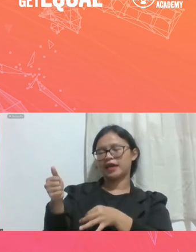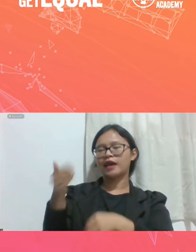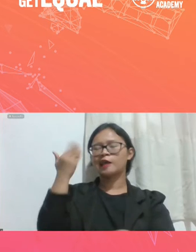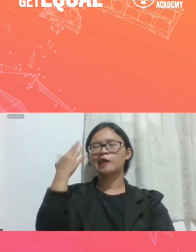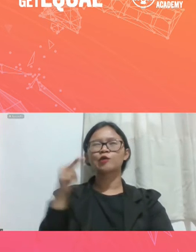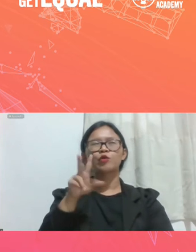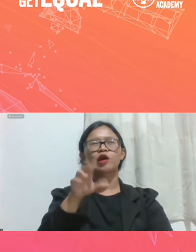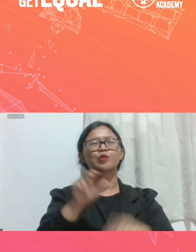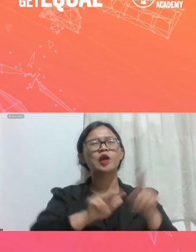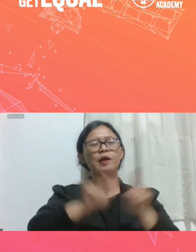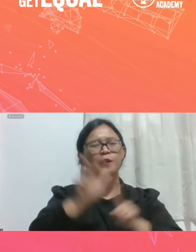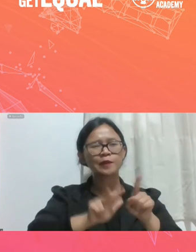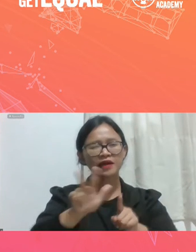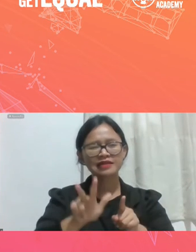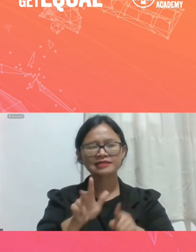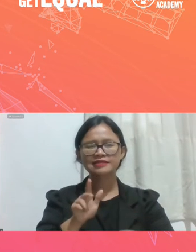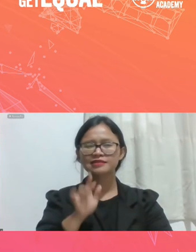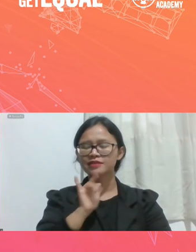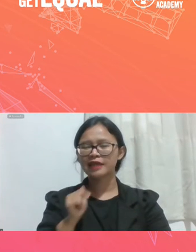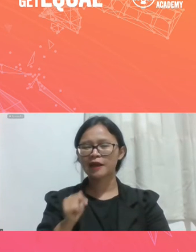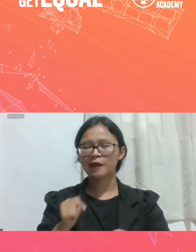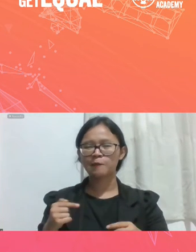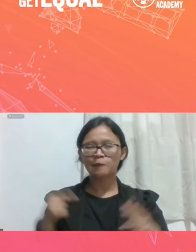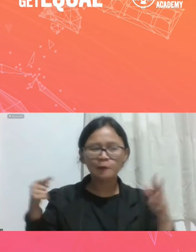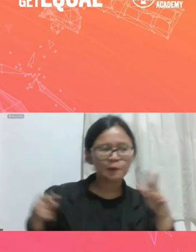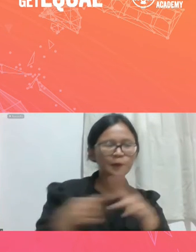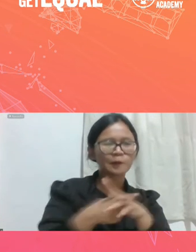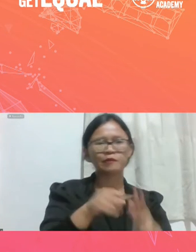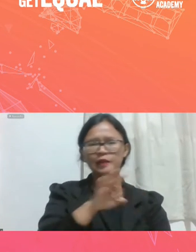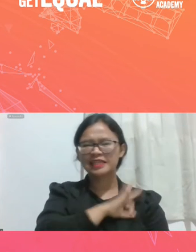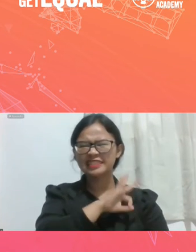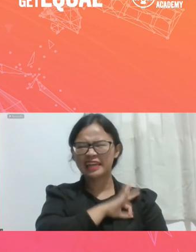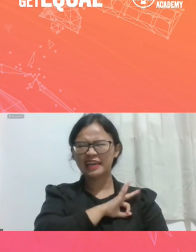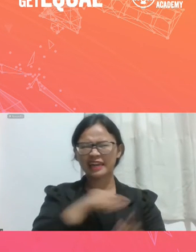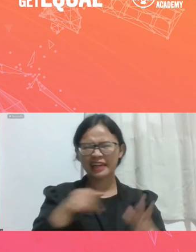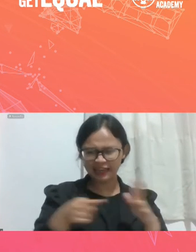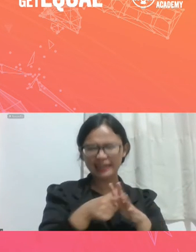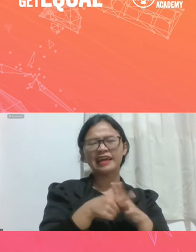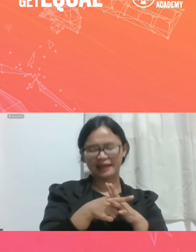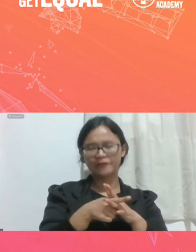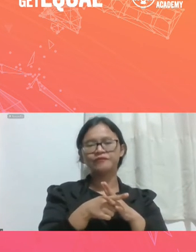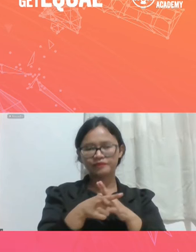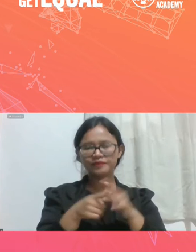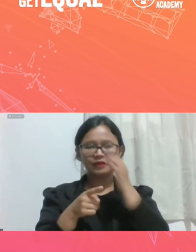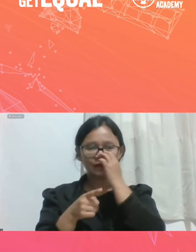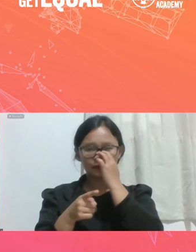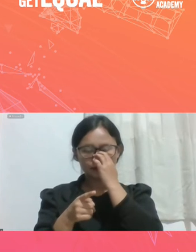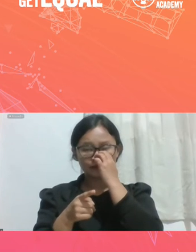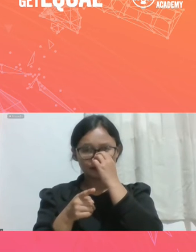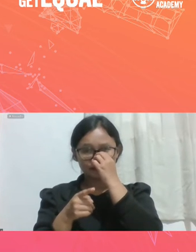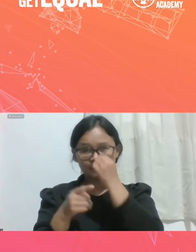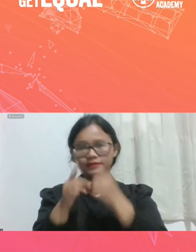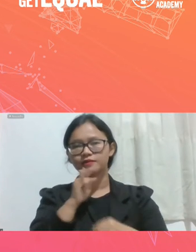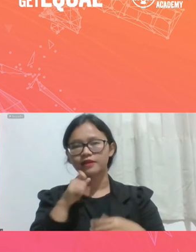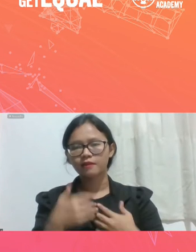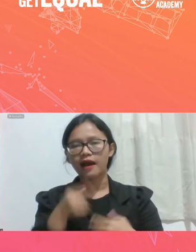2018, masa-masanya kalau nggak salah Pilpres, kalau nggak salah waktu itu ya Tika ya, dan cancel culture seperti yang tadi Kak Tika bilang gitu